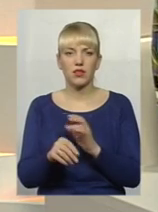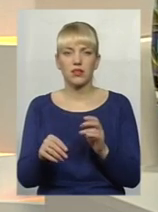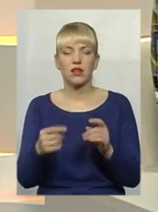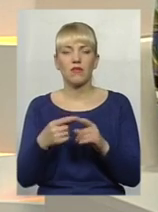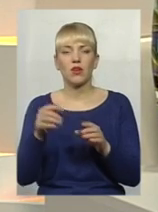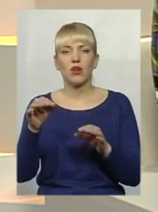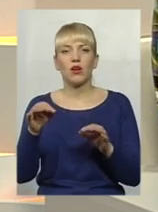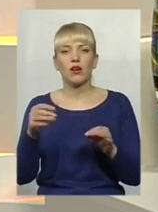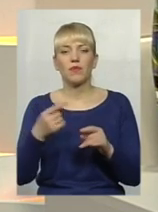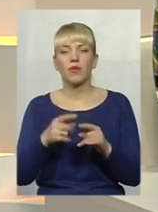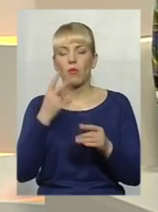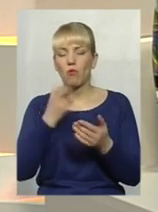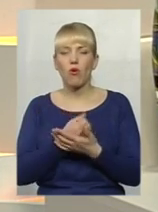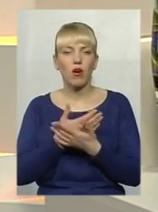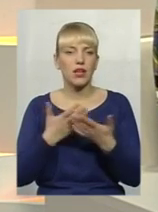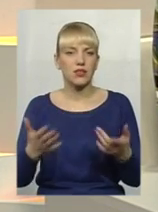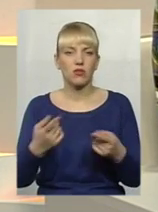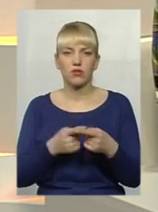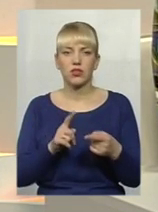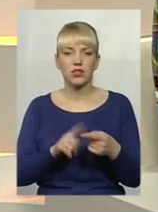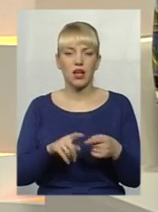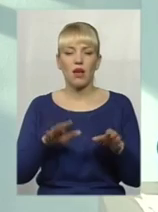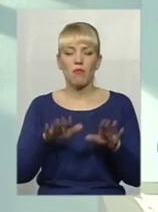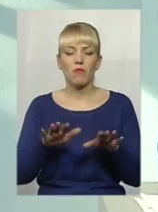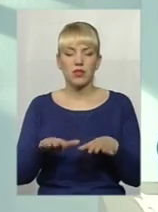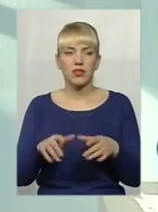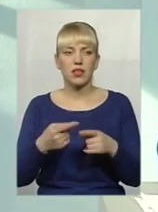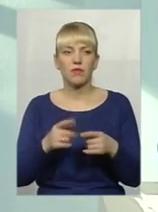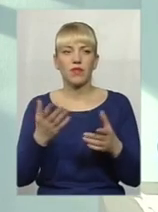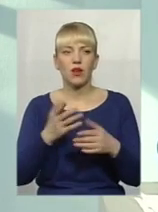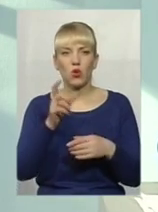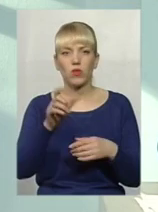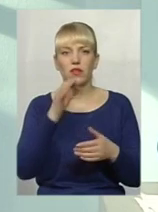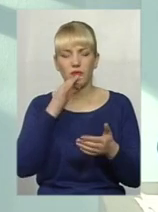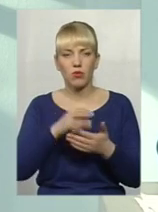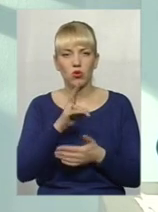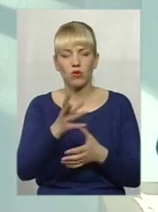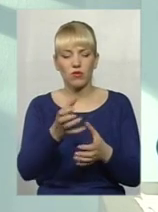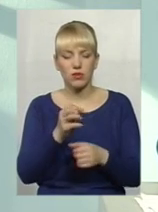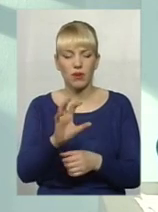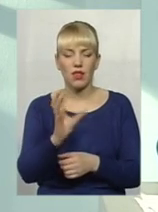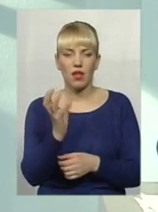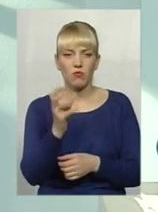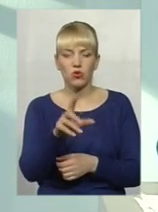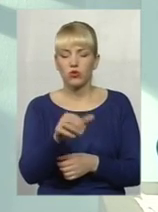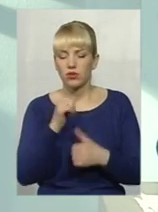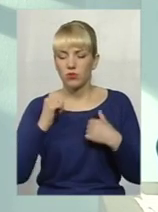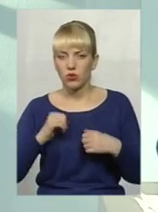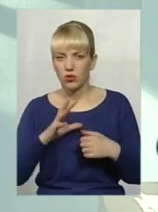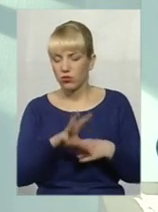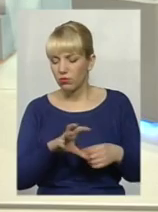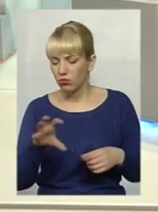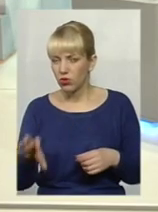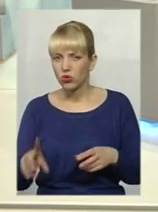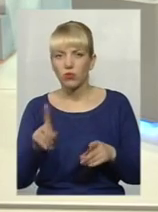тільки мобільні пункти, бо буде стояти людина відповідальна, яка візьме лампочку і положить акуратно в той контейнер, що вона не розіб'ється.